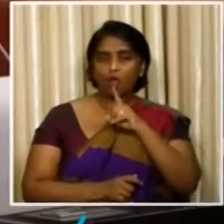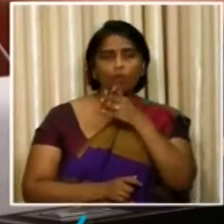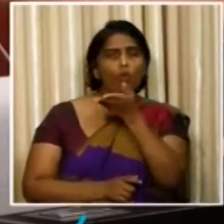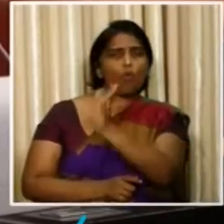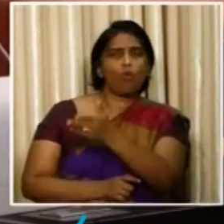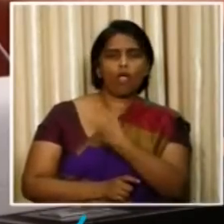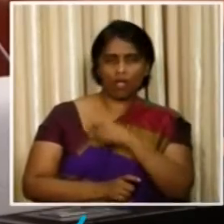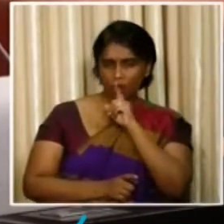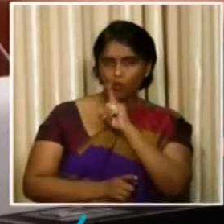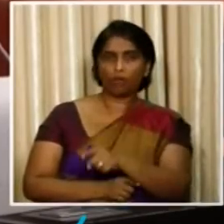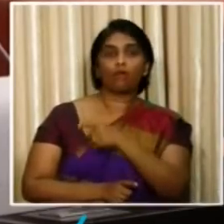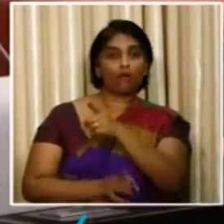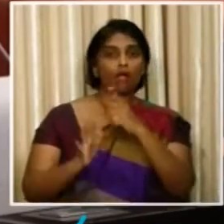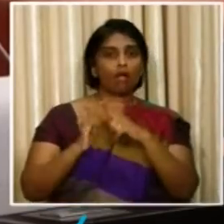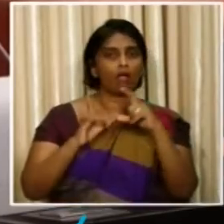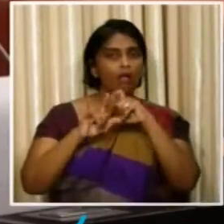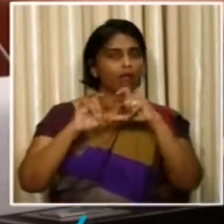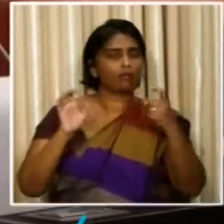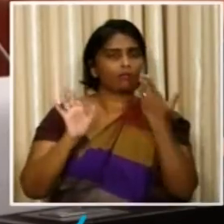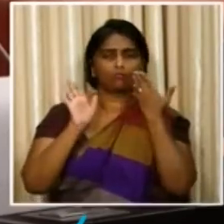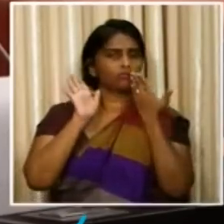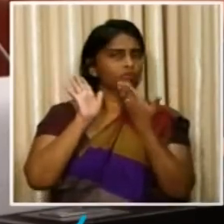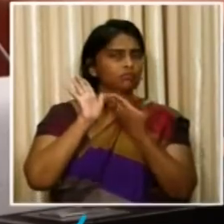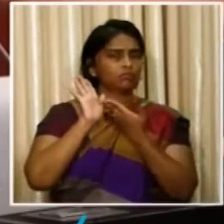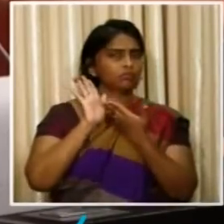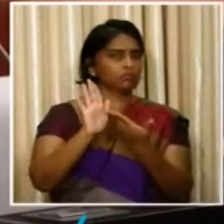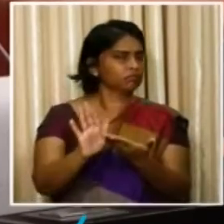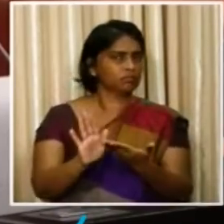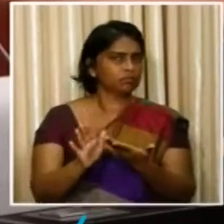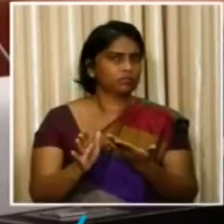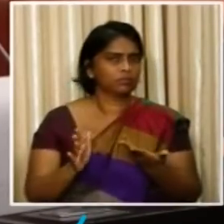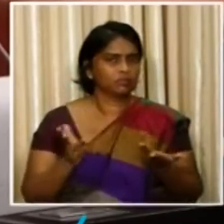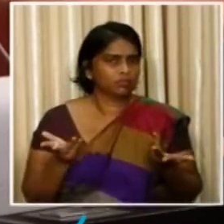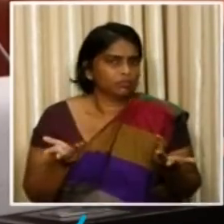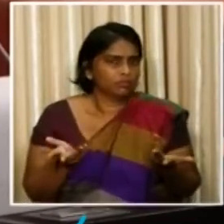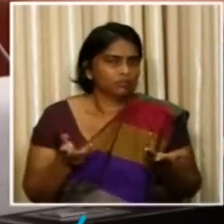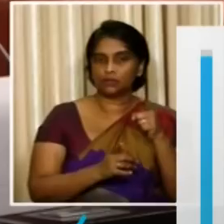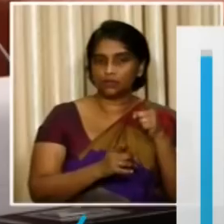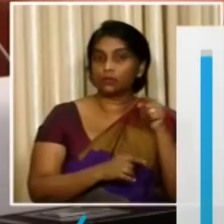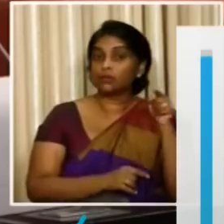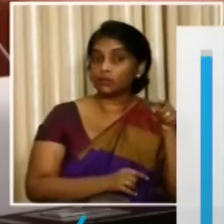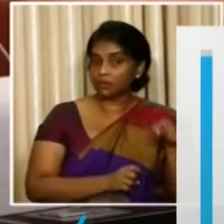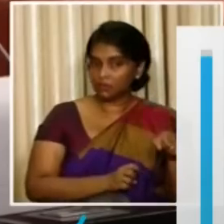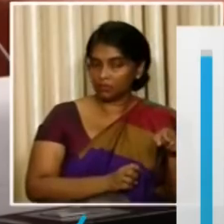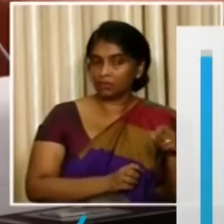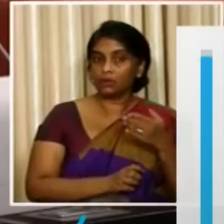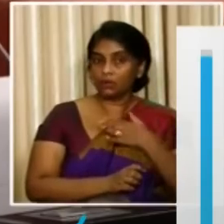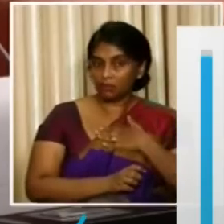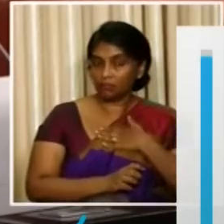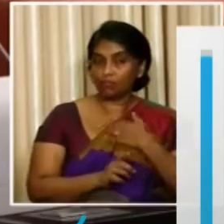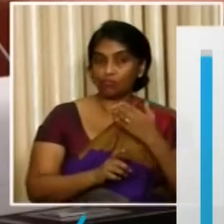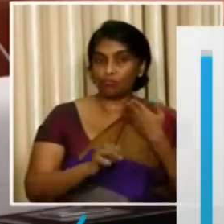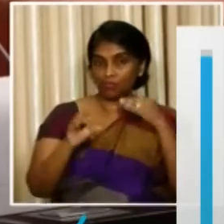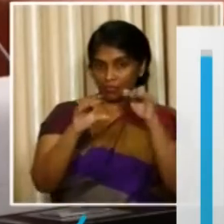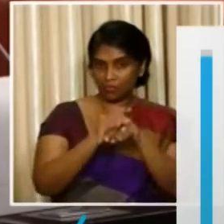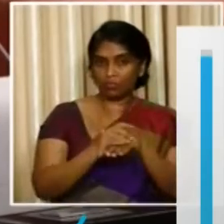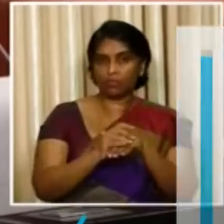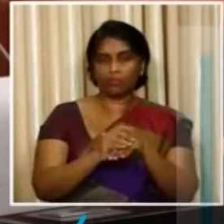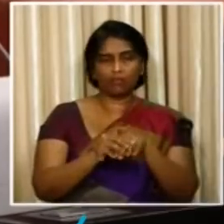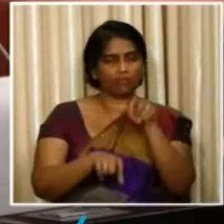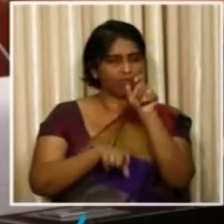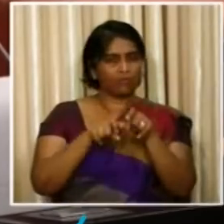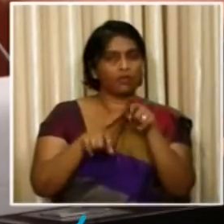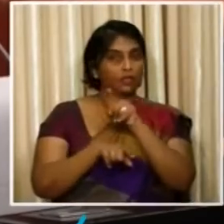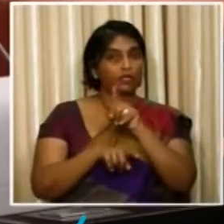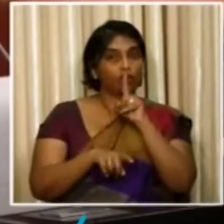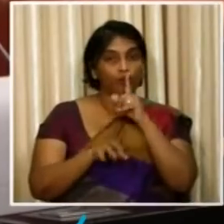காவல்துறை அதிகாரிகள் கொழும்பில் உள்ள வீட்டில் வைத்து கைது செய்ததாக கஜேந்திரகுமார் குறிப்பிட்டார். தாம் கைது செய்யப்படுவதற்கு முன்னர் சபாநாயகரை தொடர்பு